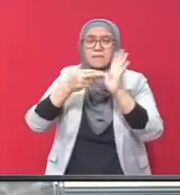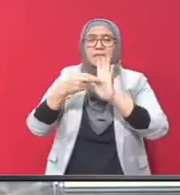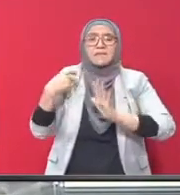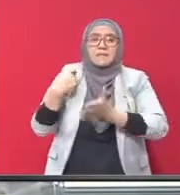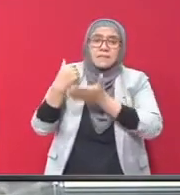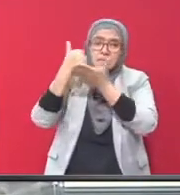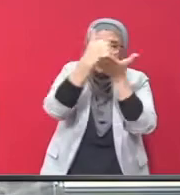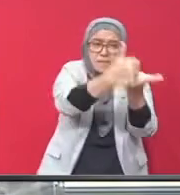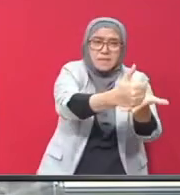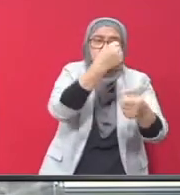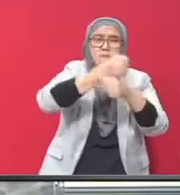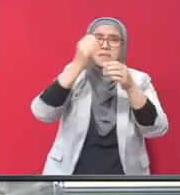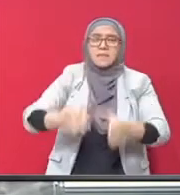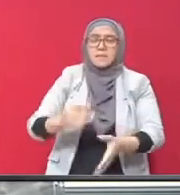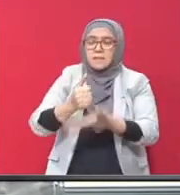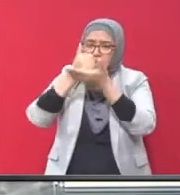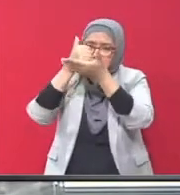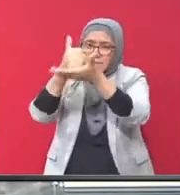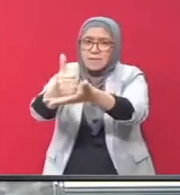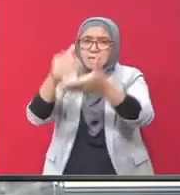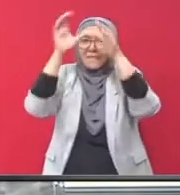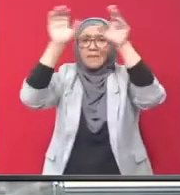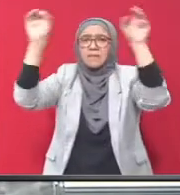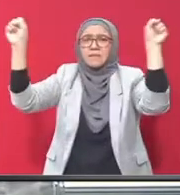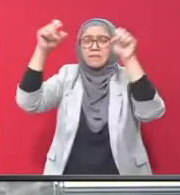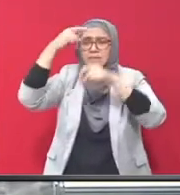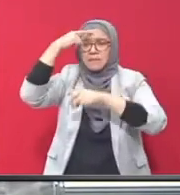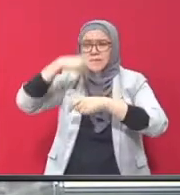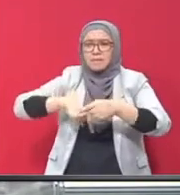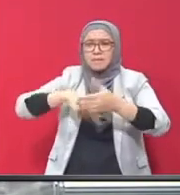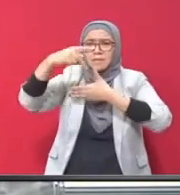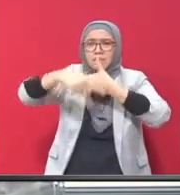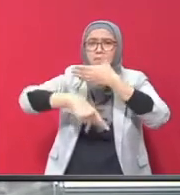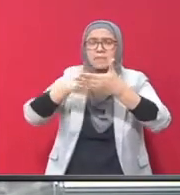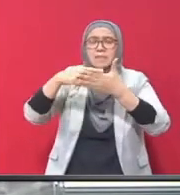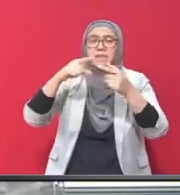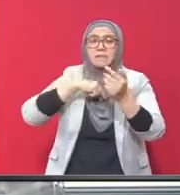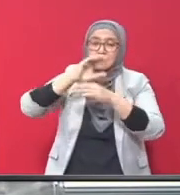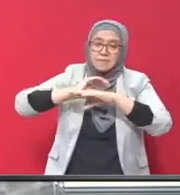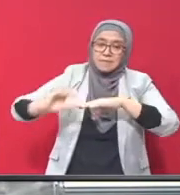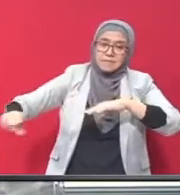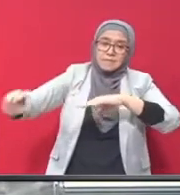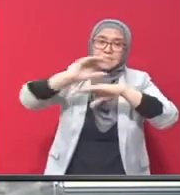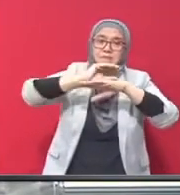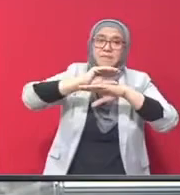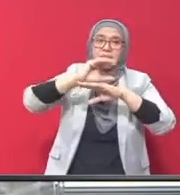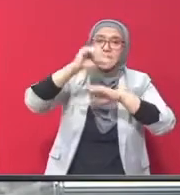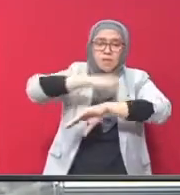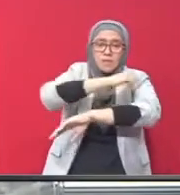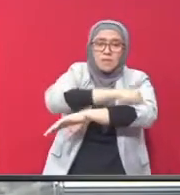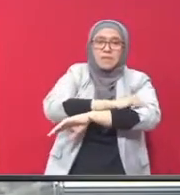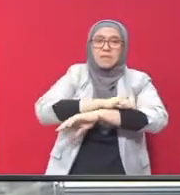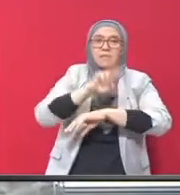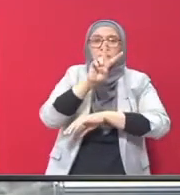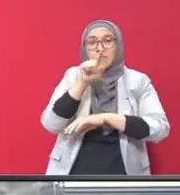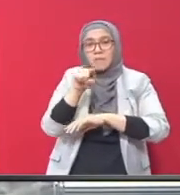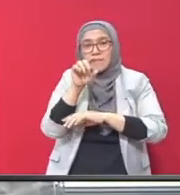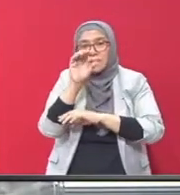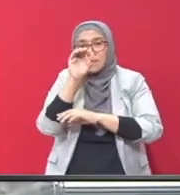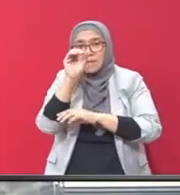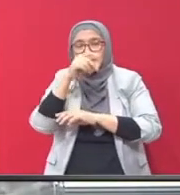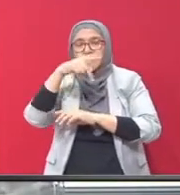kita membuat juga pekerja dengan program seperti program subsidi upah 20 kosong penjana prihatin